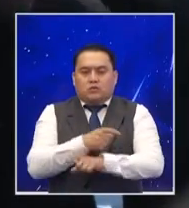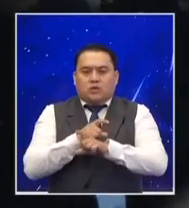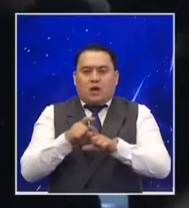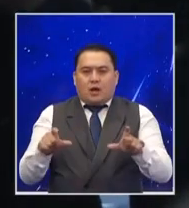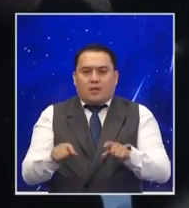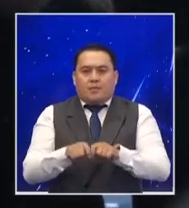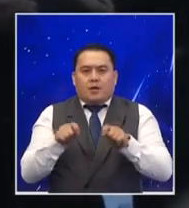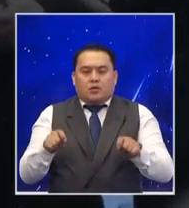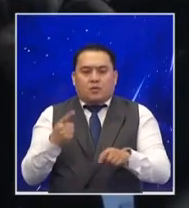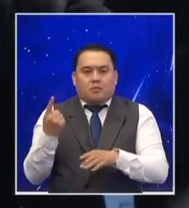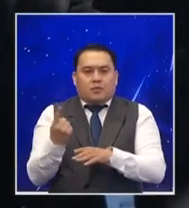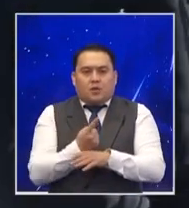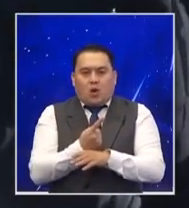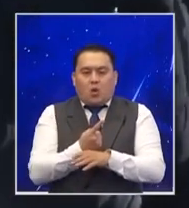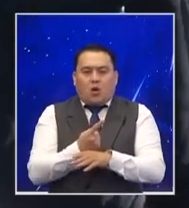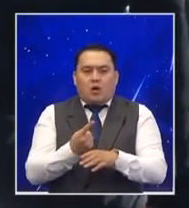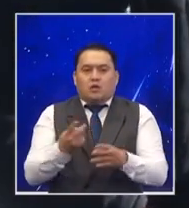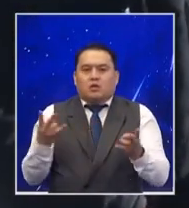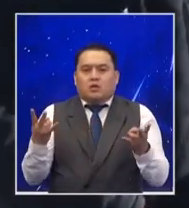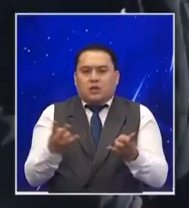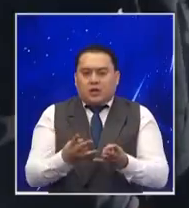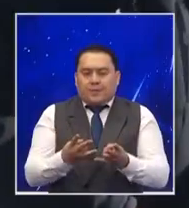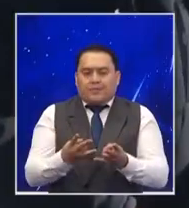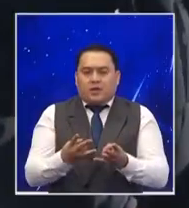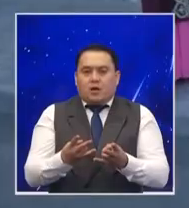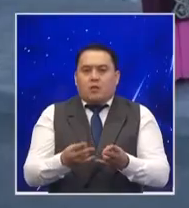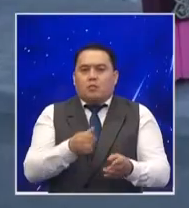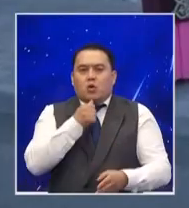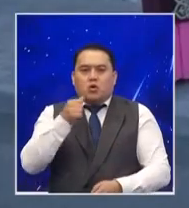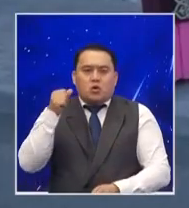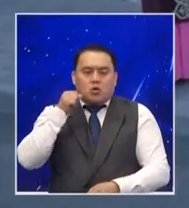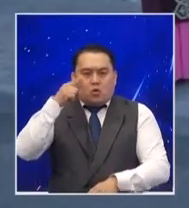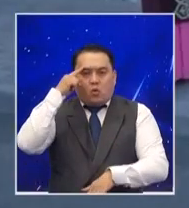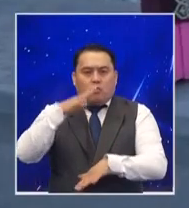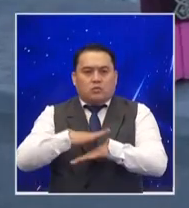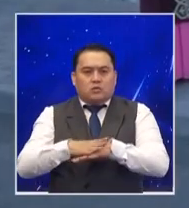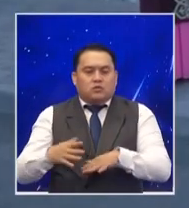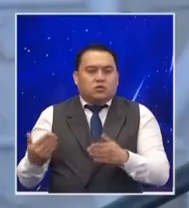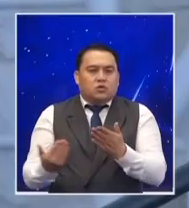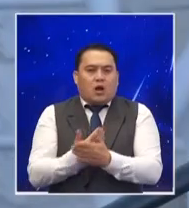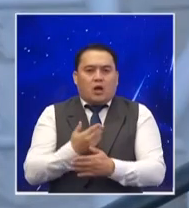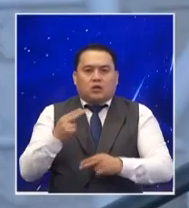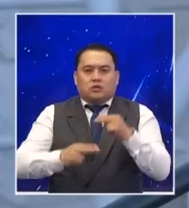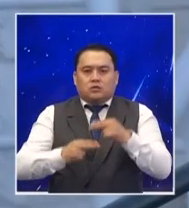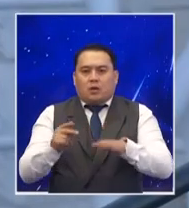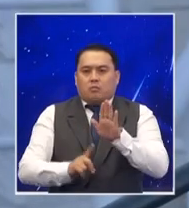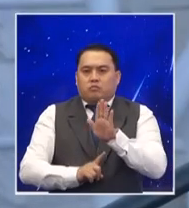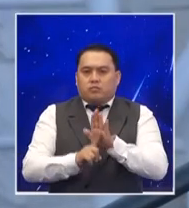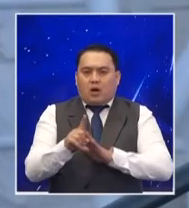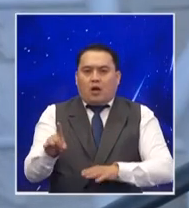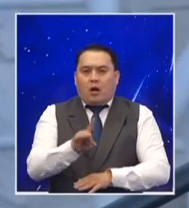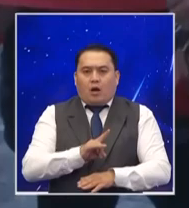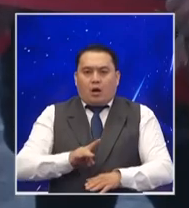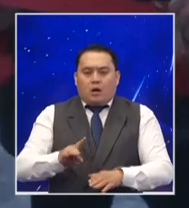да бір дәрігерлік амбулатория ауадай қажет еді. Өткен жылы облыс әкімінің қолдауымен жаңа нысанның іргетасы қаланды. Аумағы